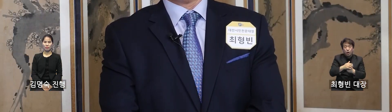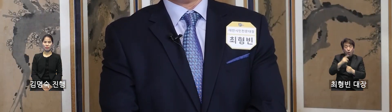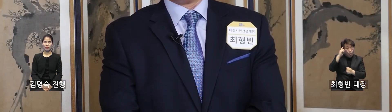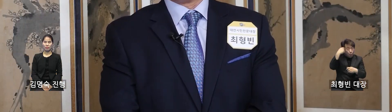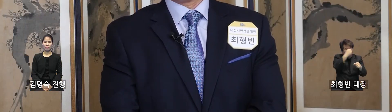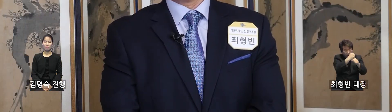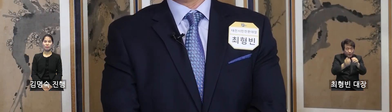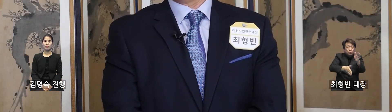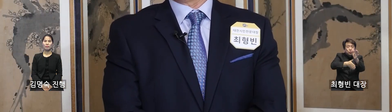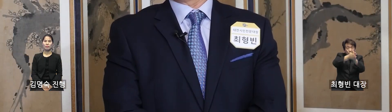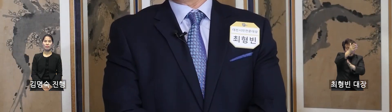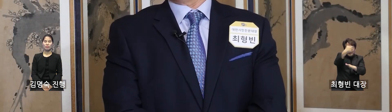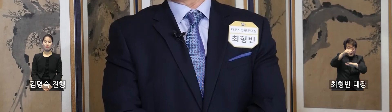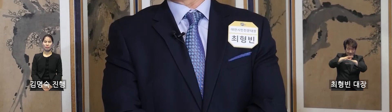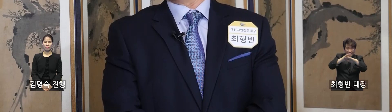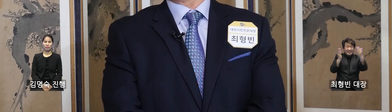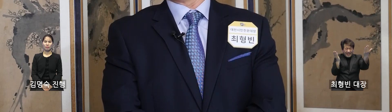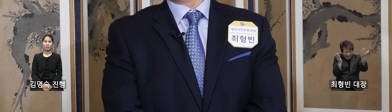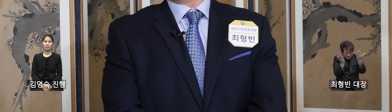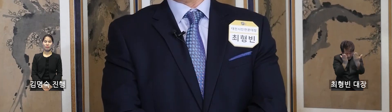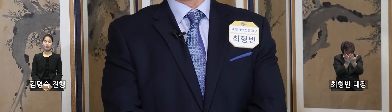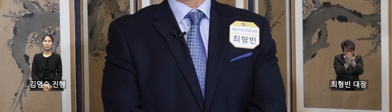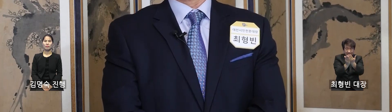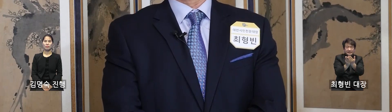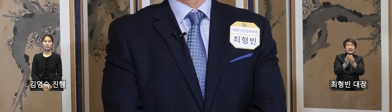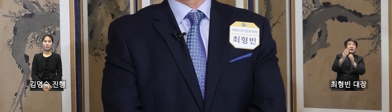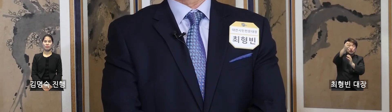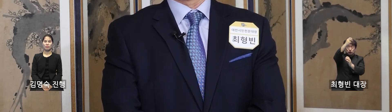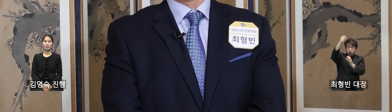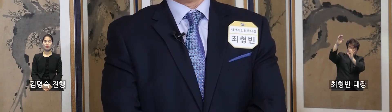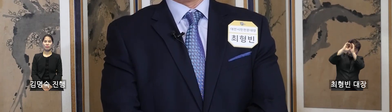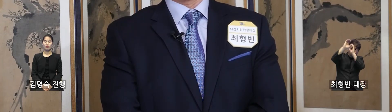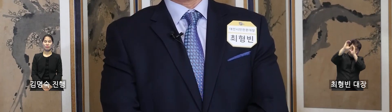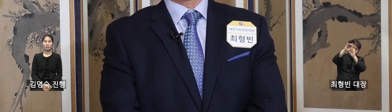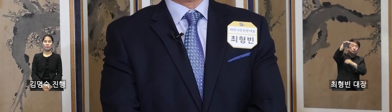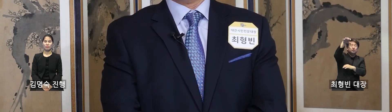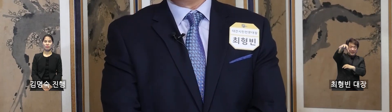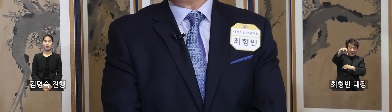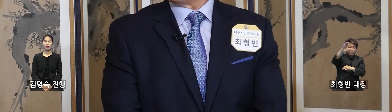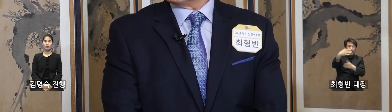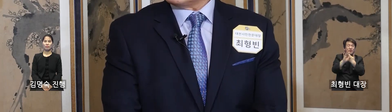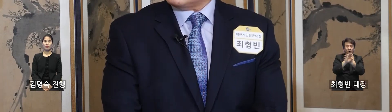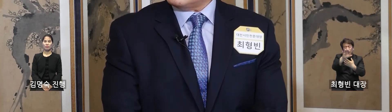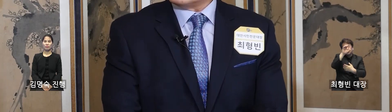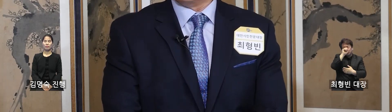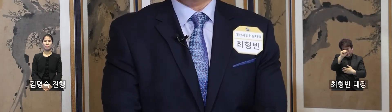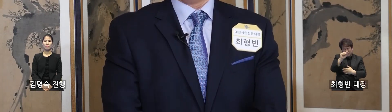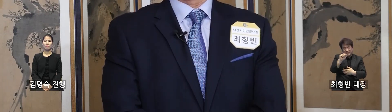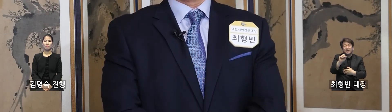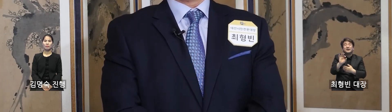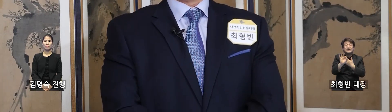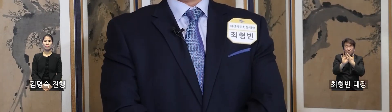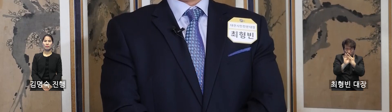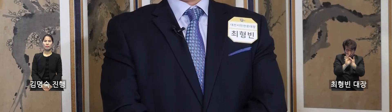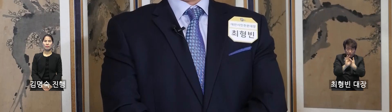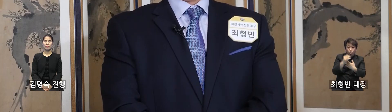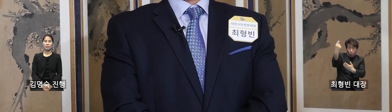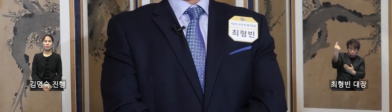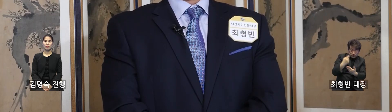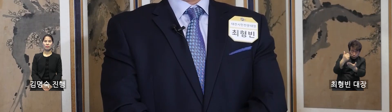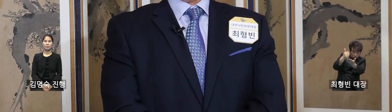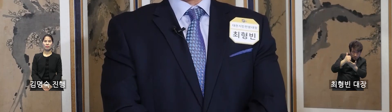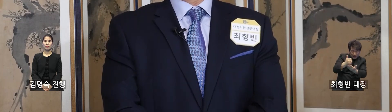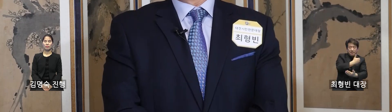맞는 천문대 시설이 되었으면 오신 분들 한테 더 만족함을 드리지 않을까 하는 참